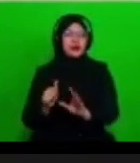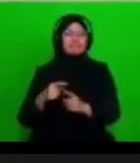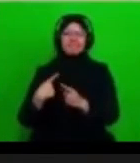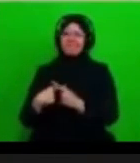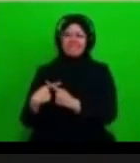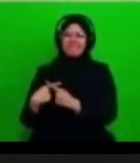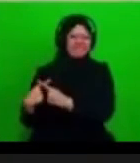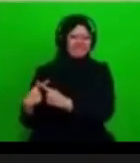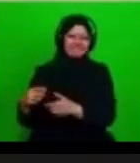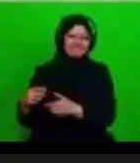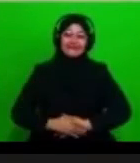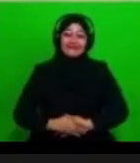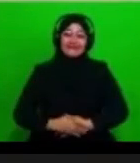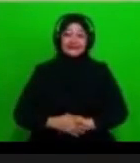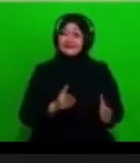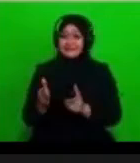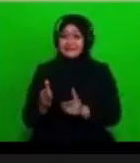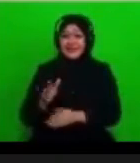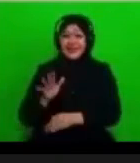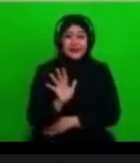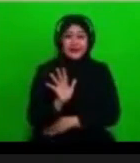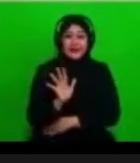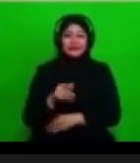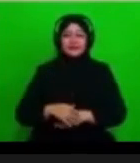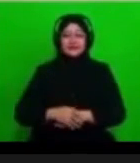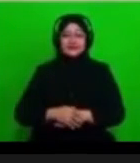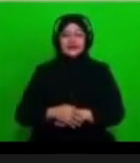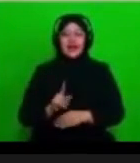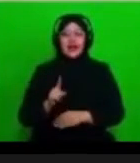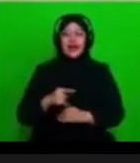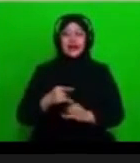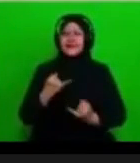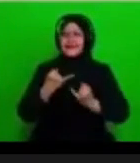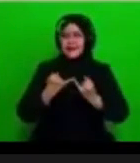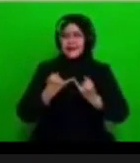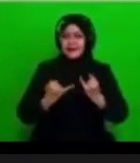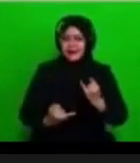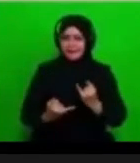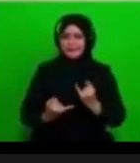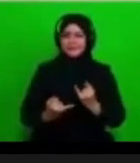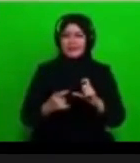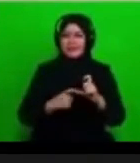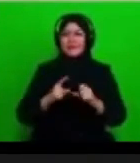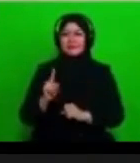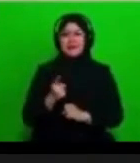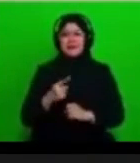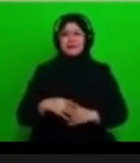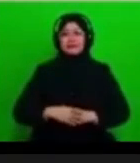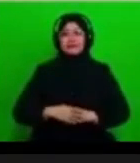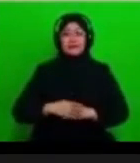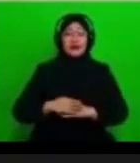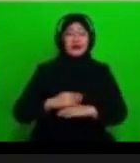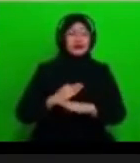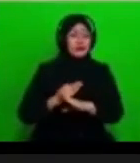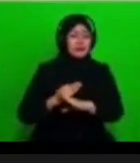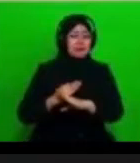822-8227-6 sekian. Dan selanjutnya yang kelima. Waduh, ini nama kelima untuk sesi pertama. Ya.